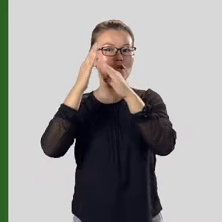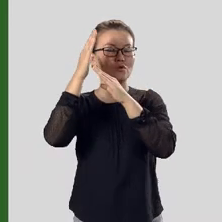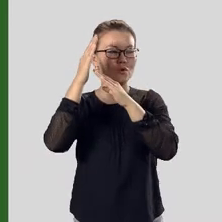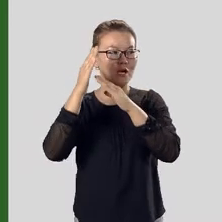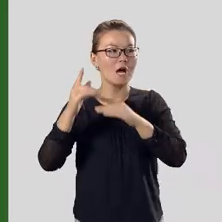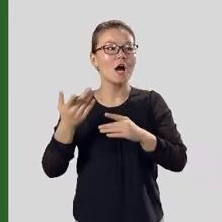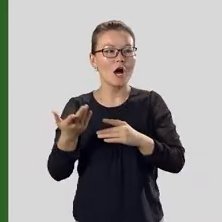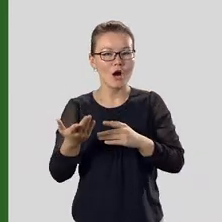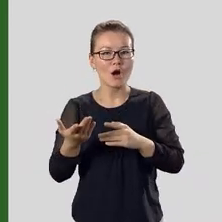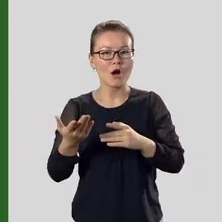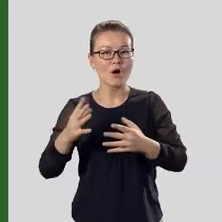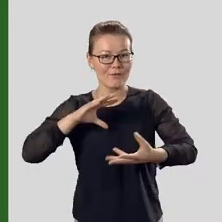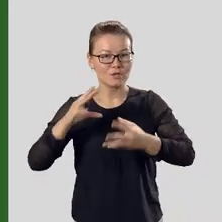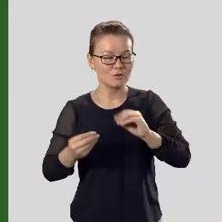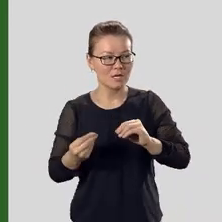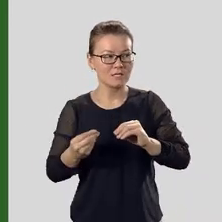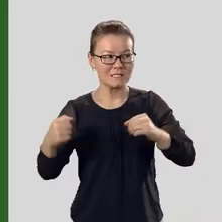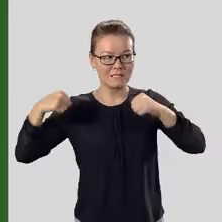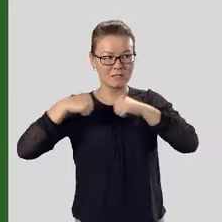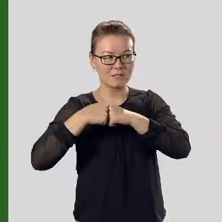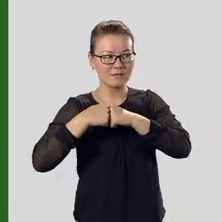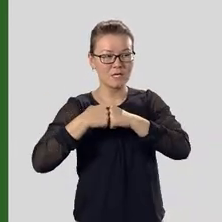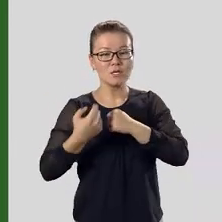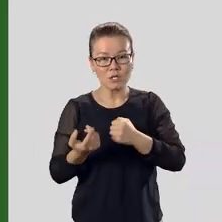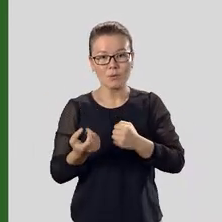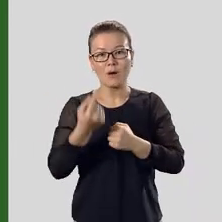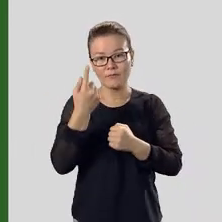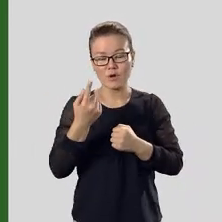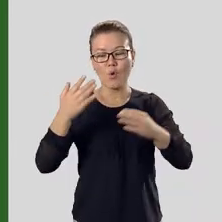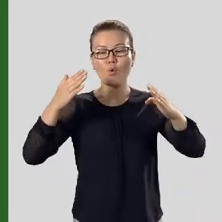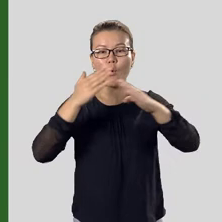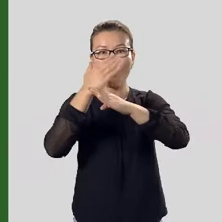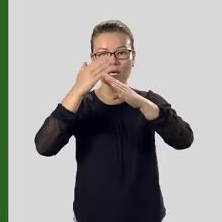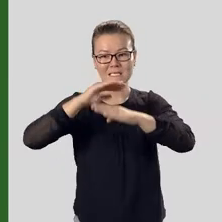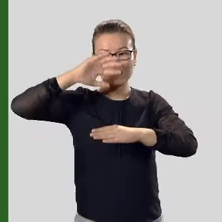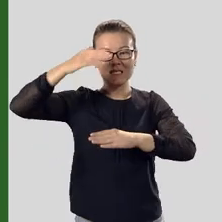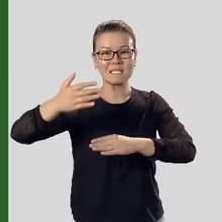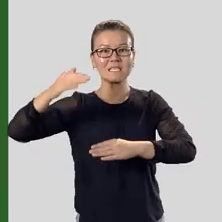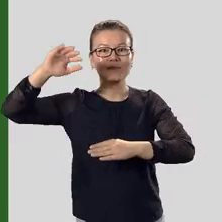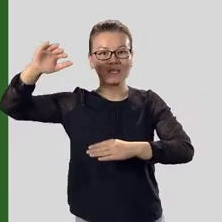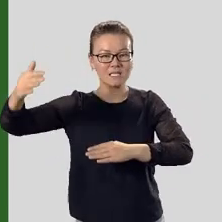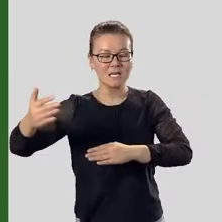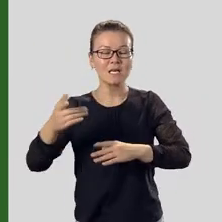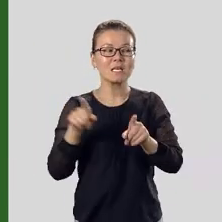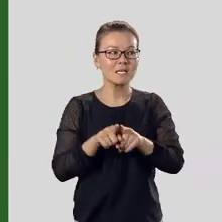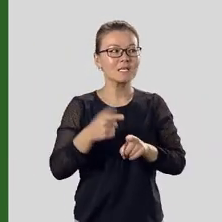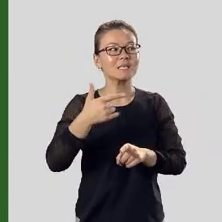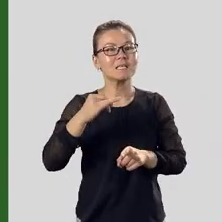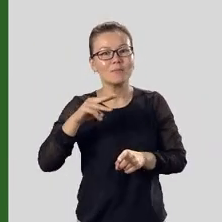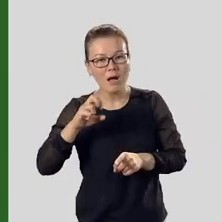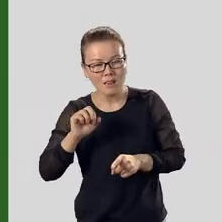В результате такого столкновения и сформировались горные хребты, такие как